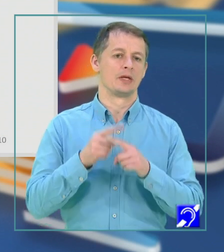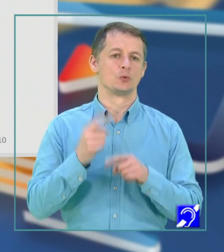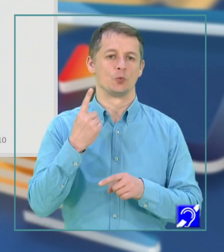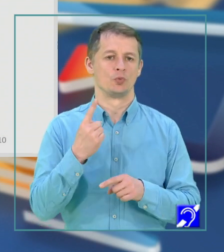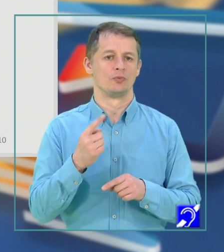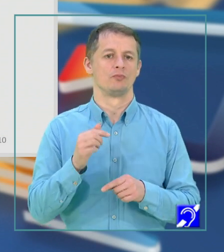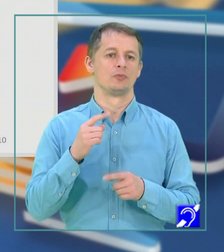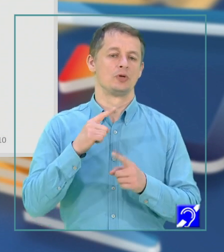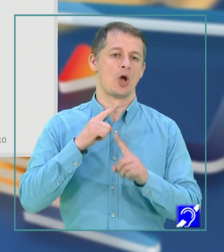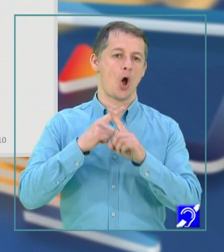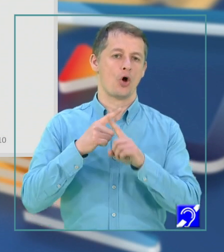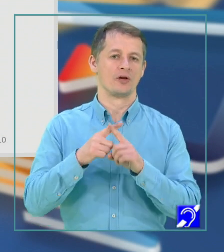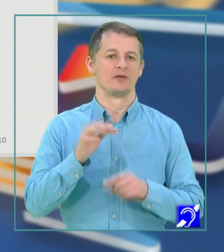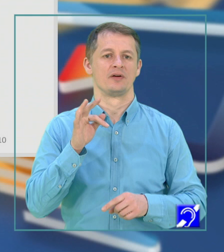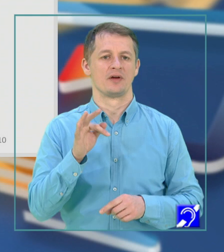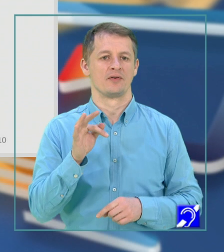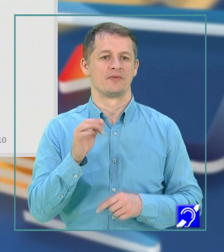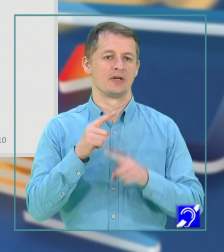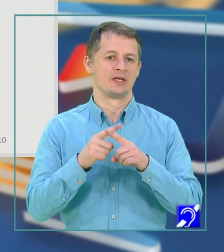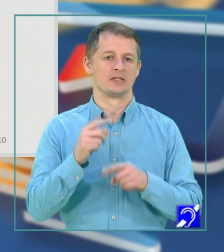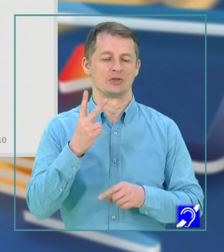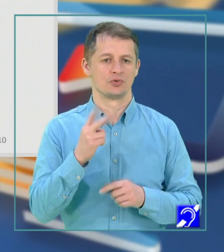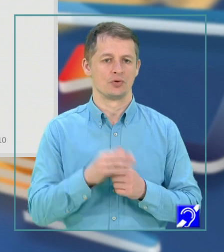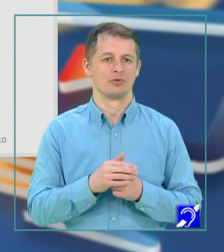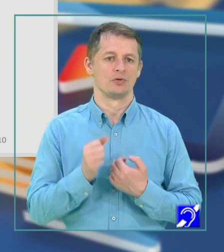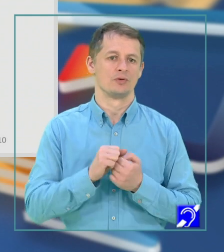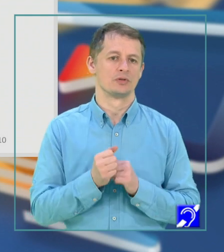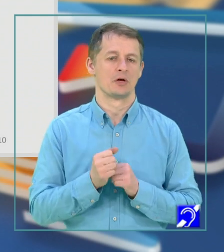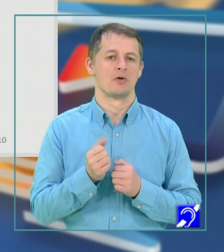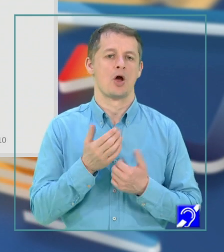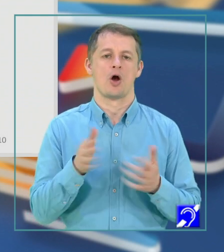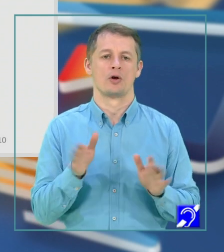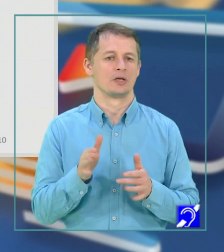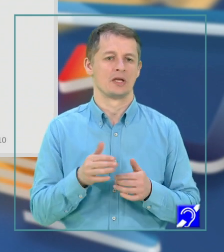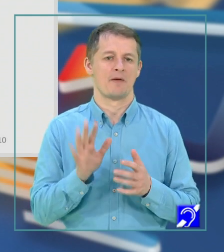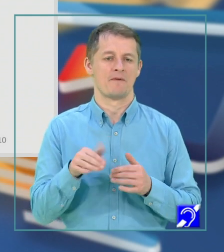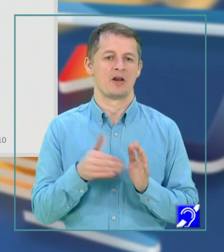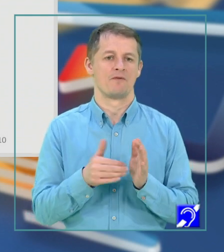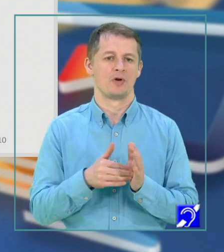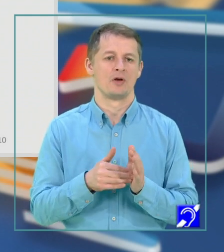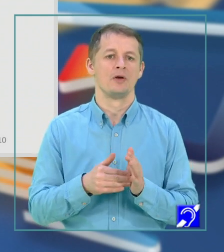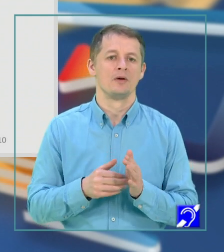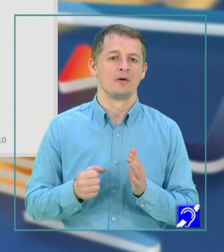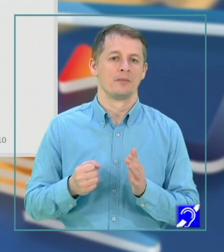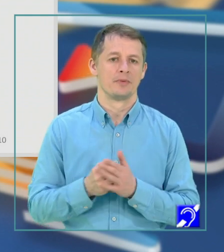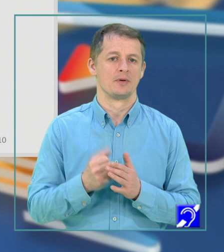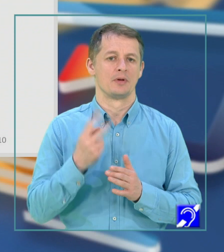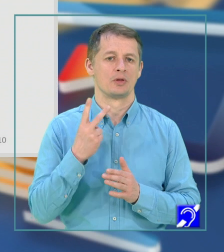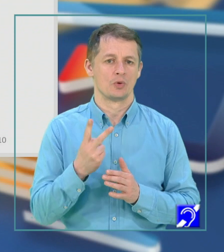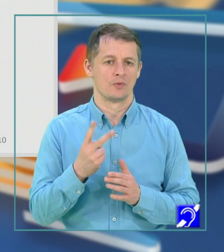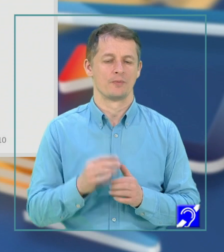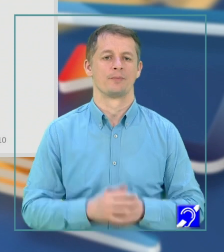xn, oricâte numere am avea mai mult de 2, în orice caz, pentru oricare n mai mare sau egal ca